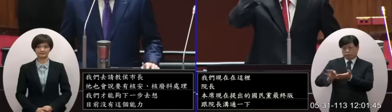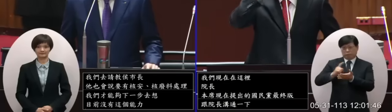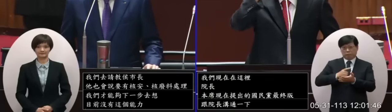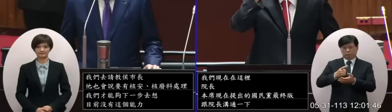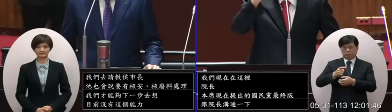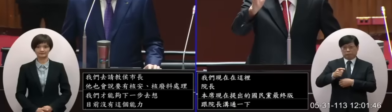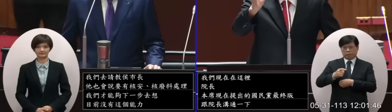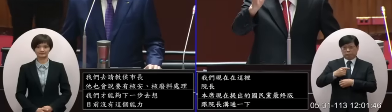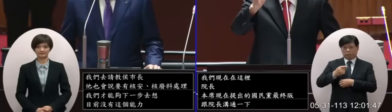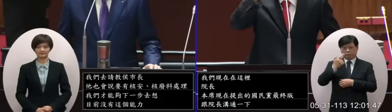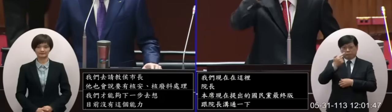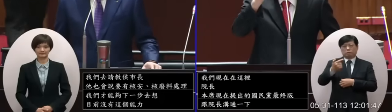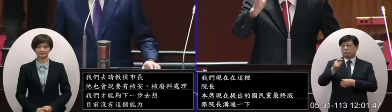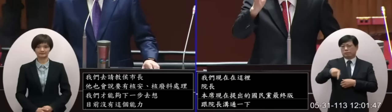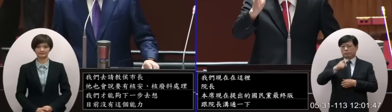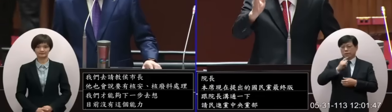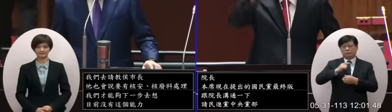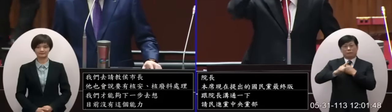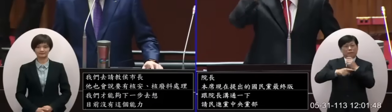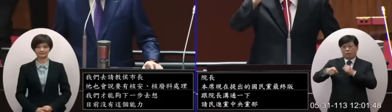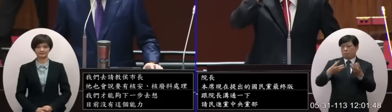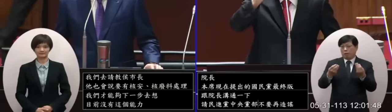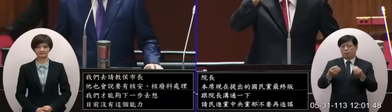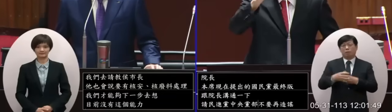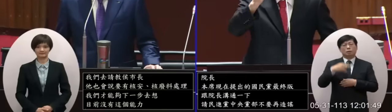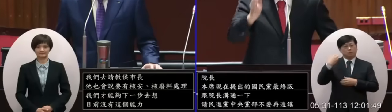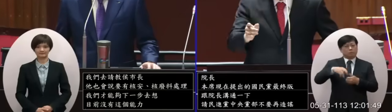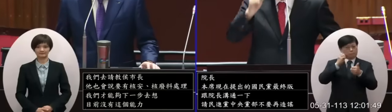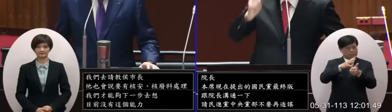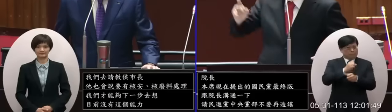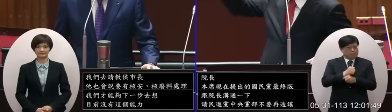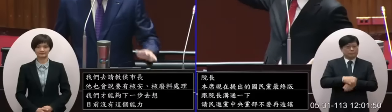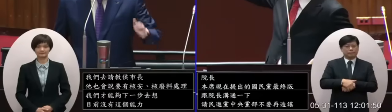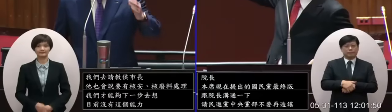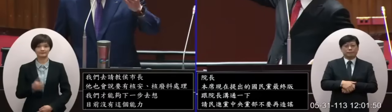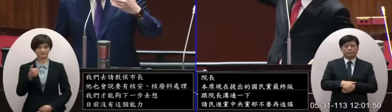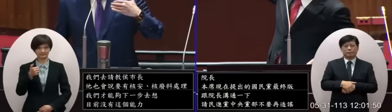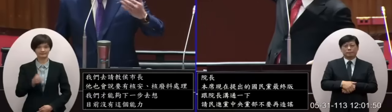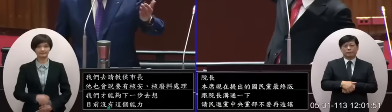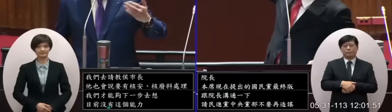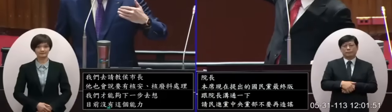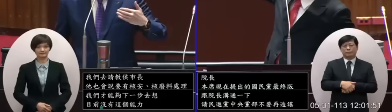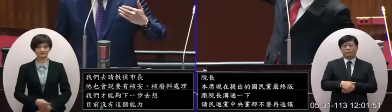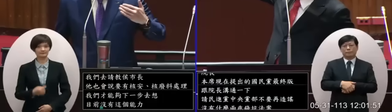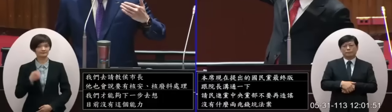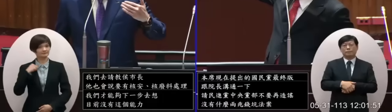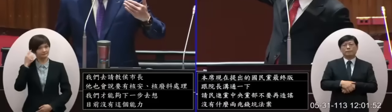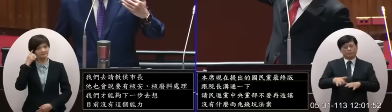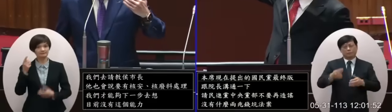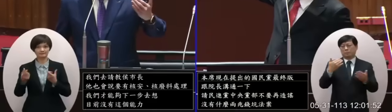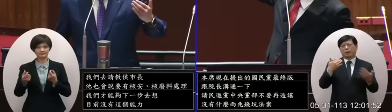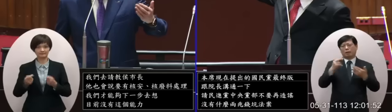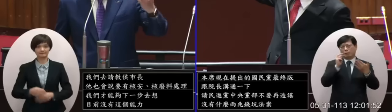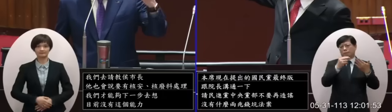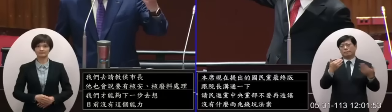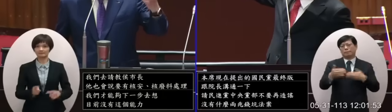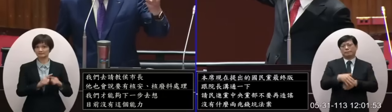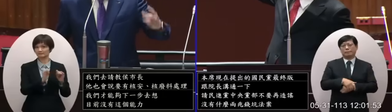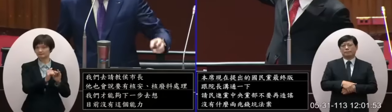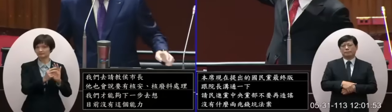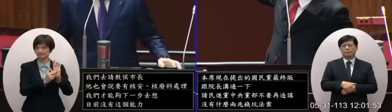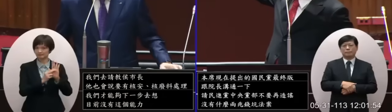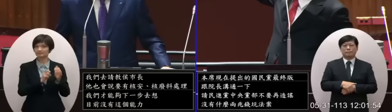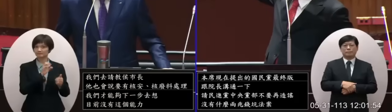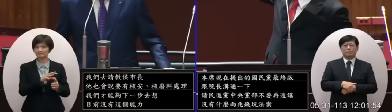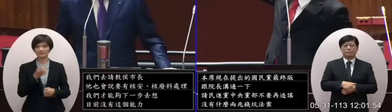案。本席提醒你，再次提醒你。 谢谢委员，这个我们的看法一样，我们要向人民讲，没有